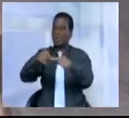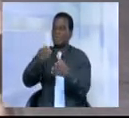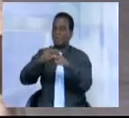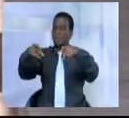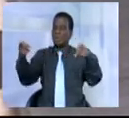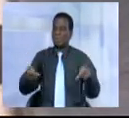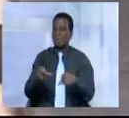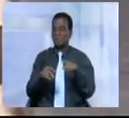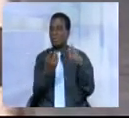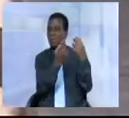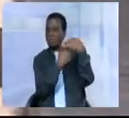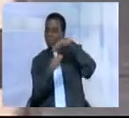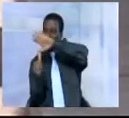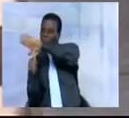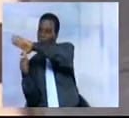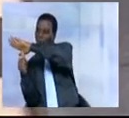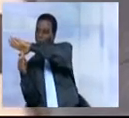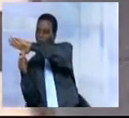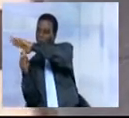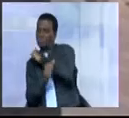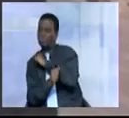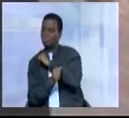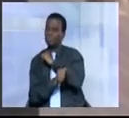au pire.